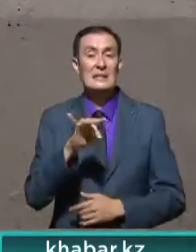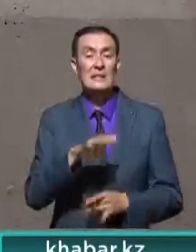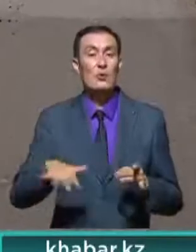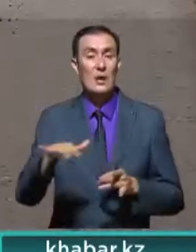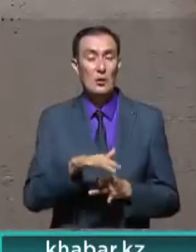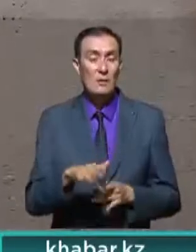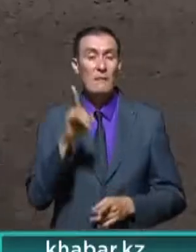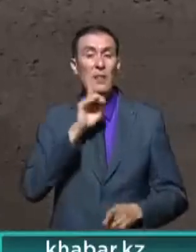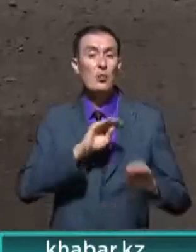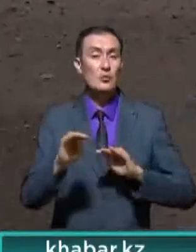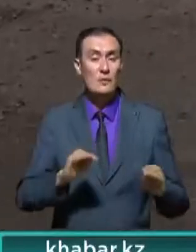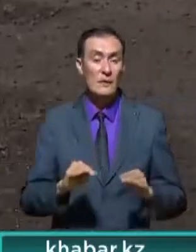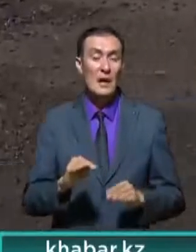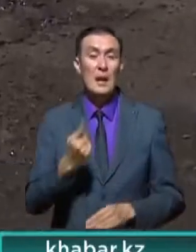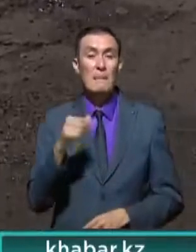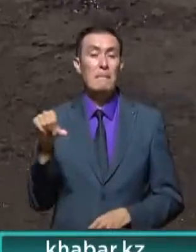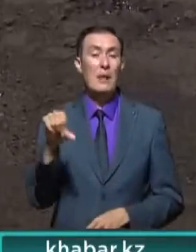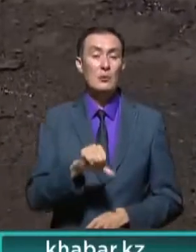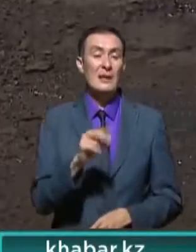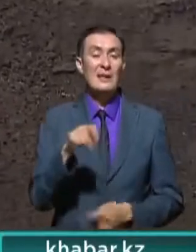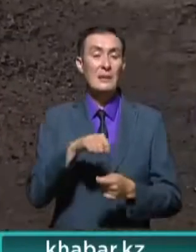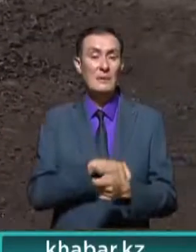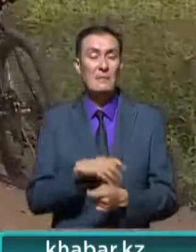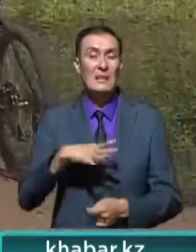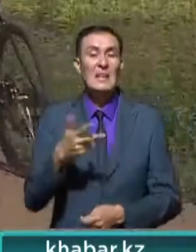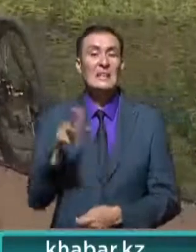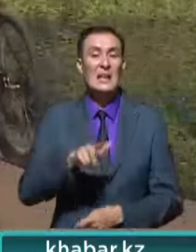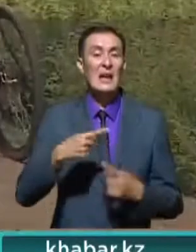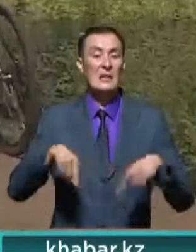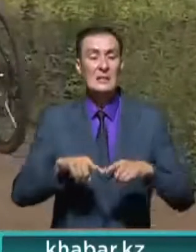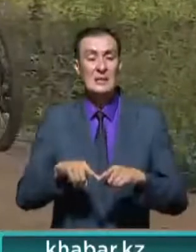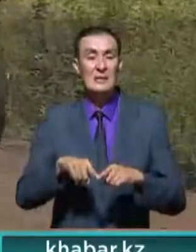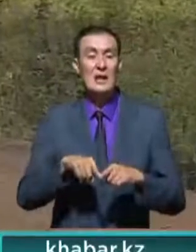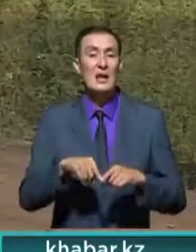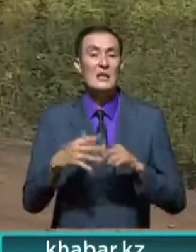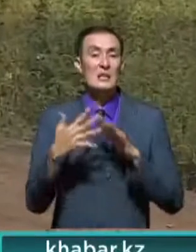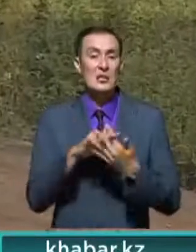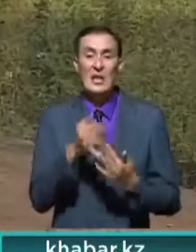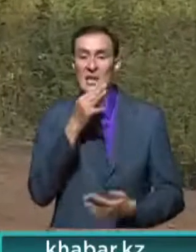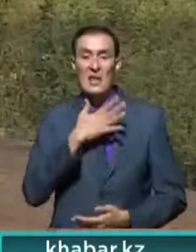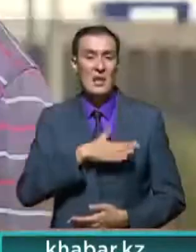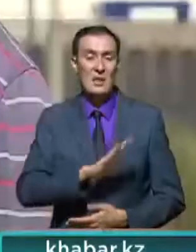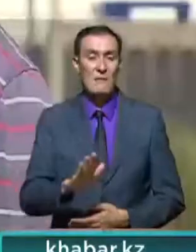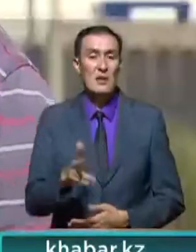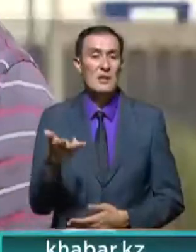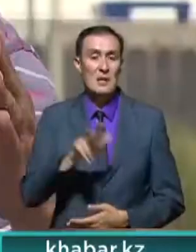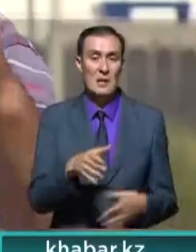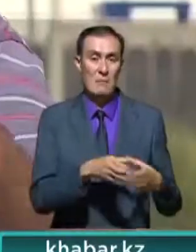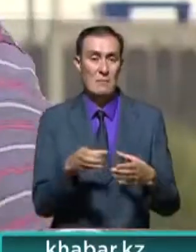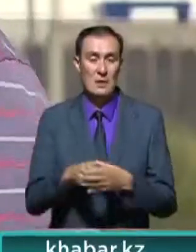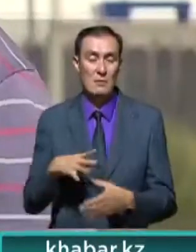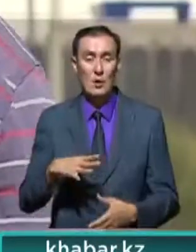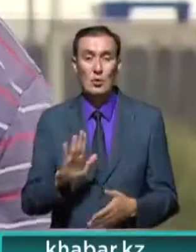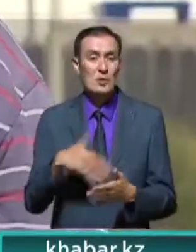столицы, благоустройством полуторакилометрового участка занялись три фирмы. Сельчане остались недовольны всеми тремя. Нету до сих